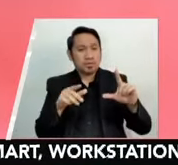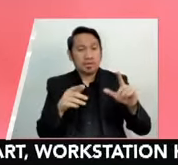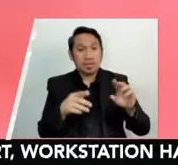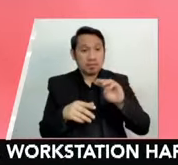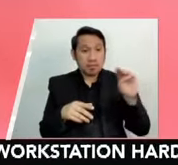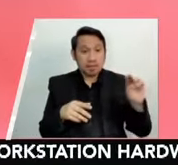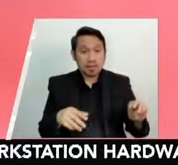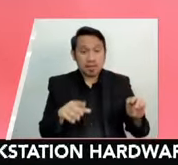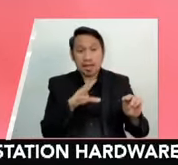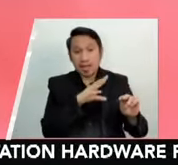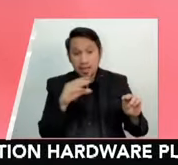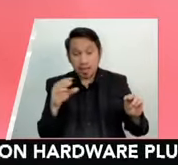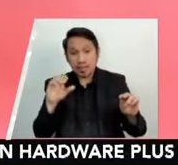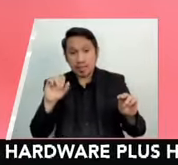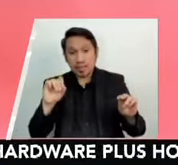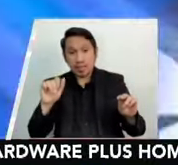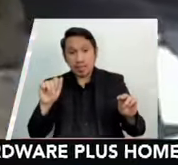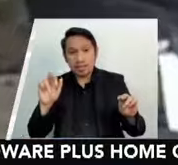balita si Jomer Apresto.